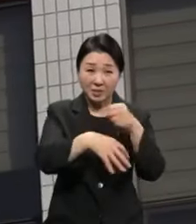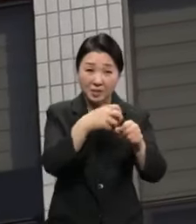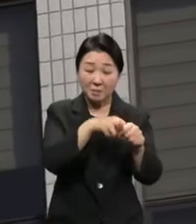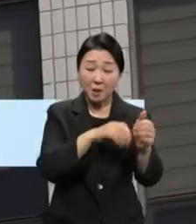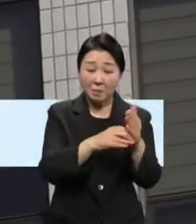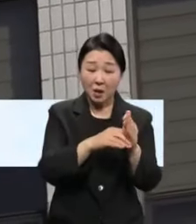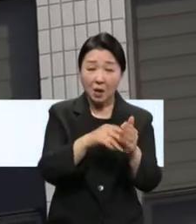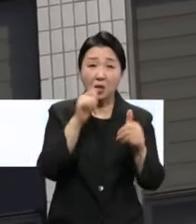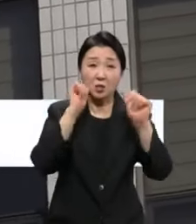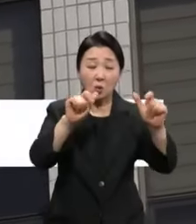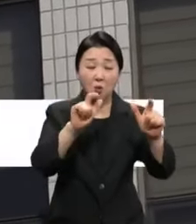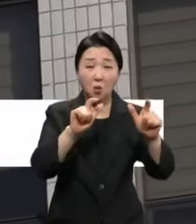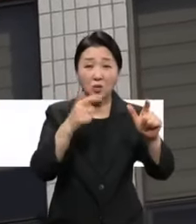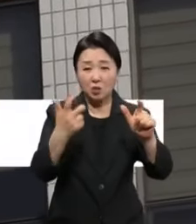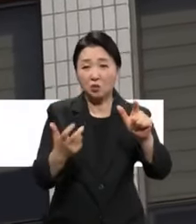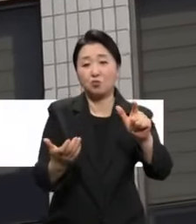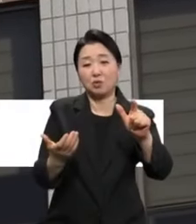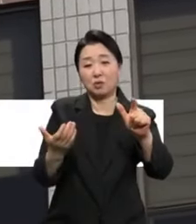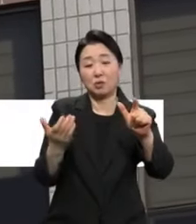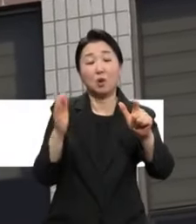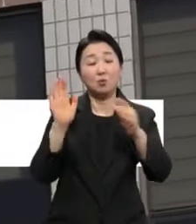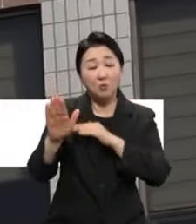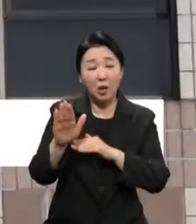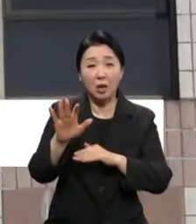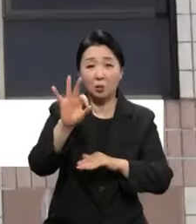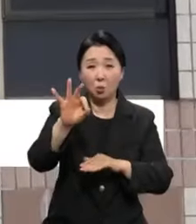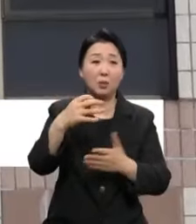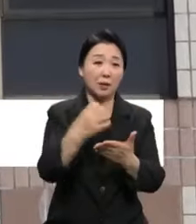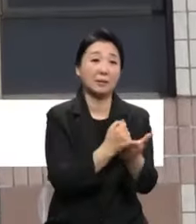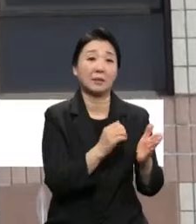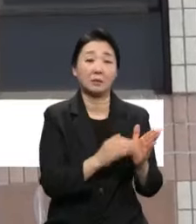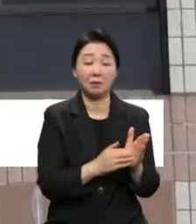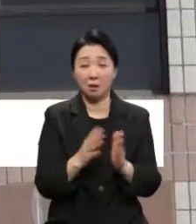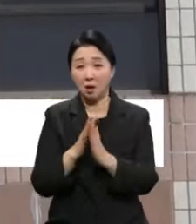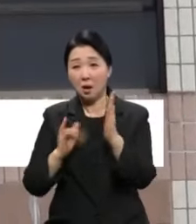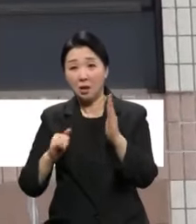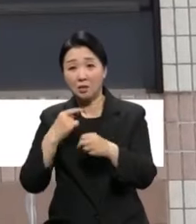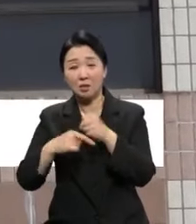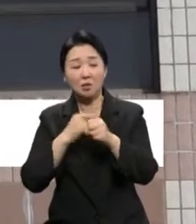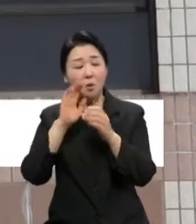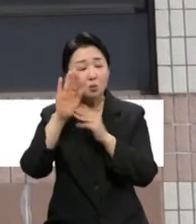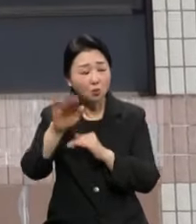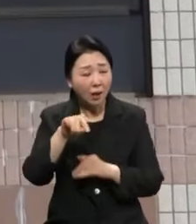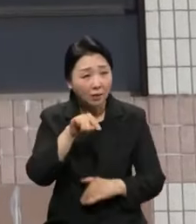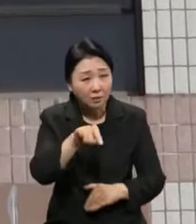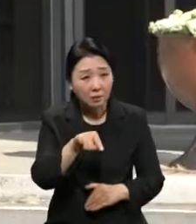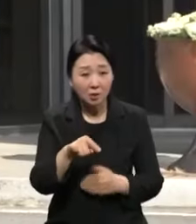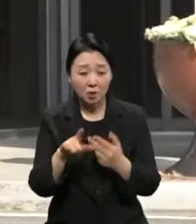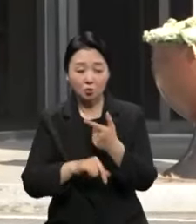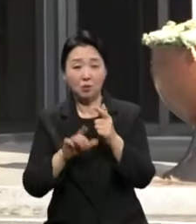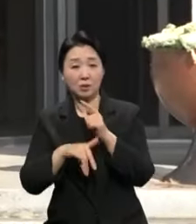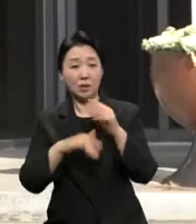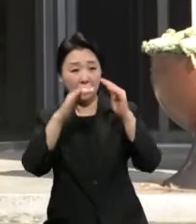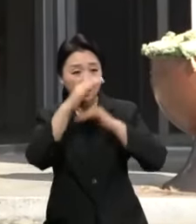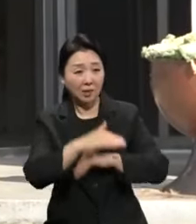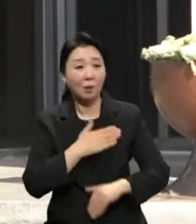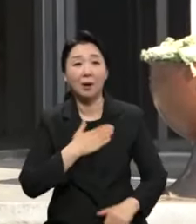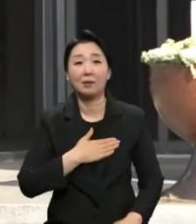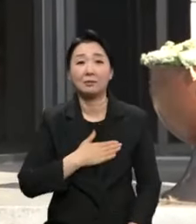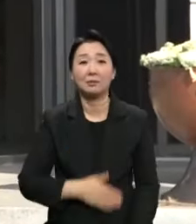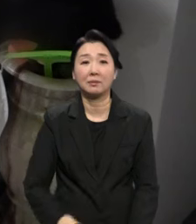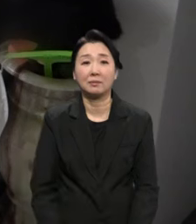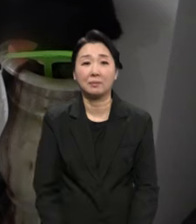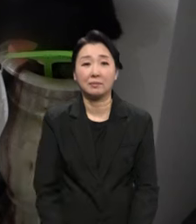선고 일주일도 안 돼 공탁금을 도로 가져간 겁니다. 유가족은 1년이 훨씬 더 지난 지난해 6월에서야 이 사실을